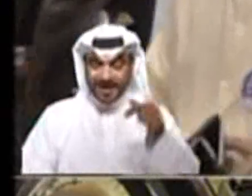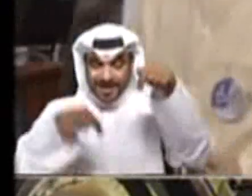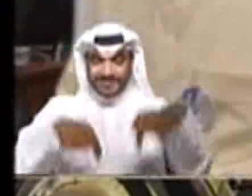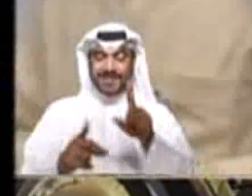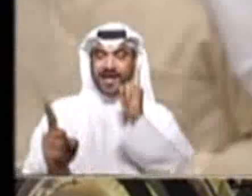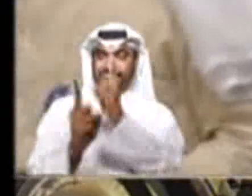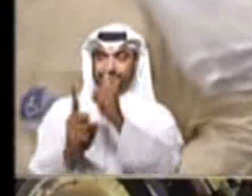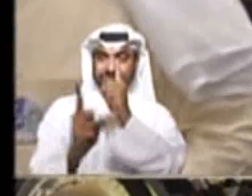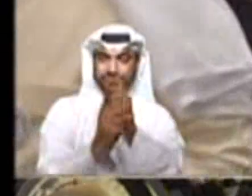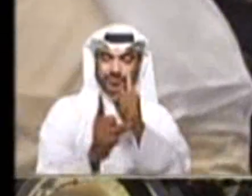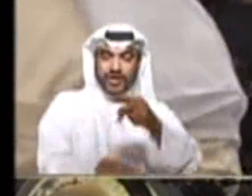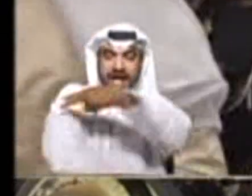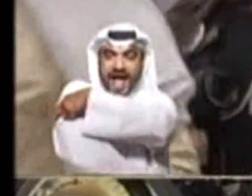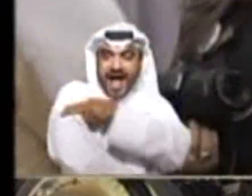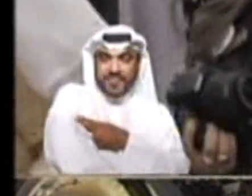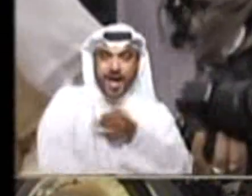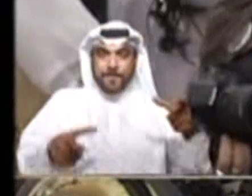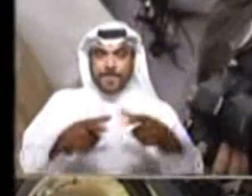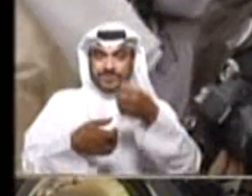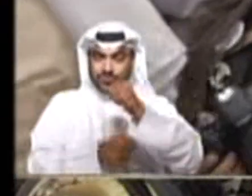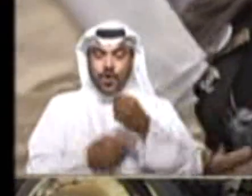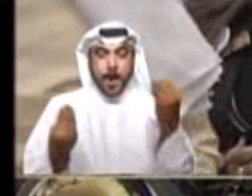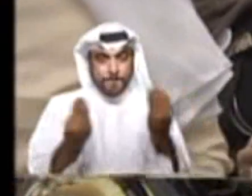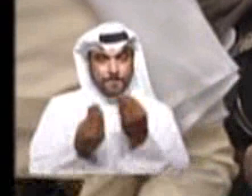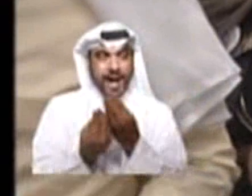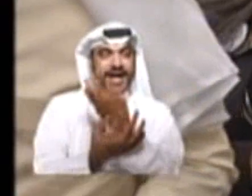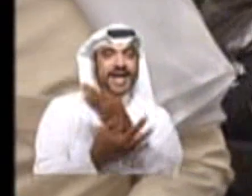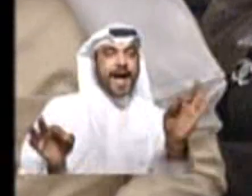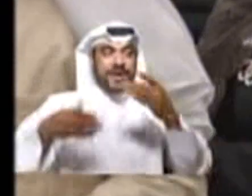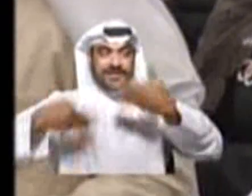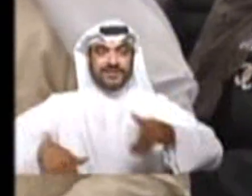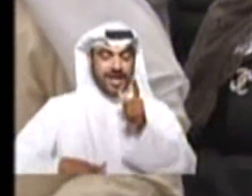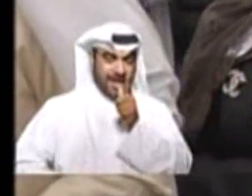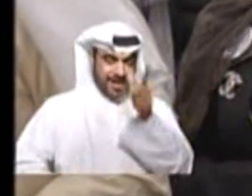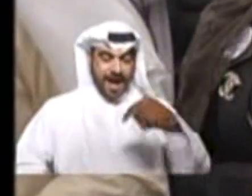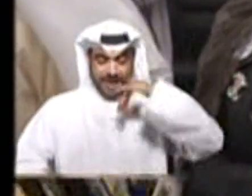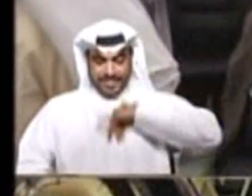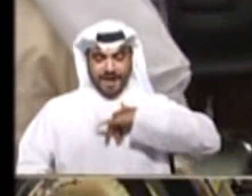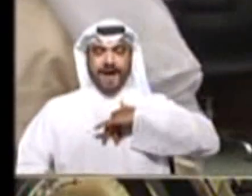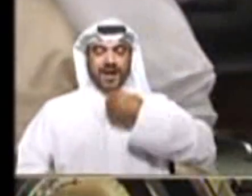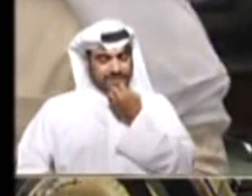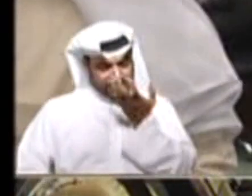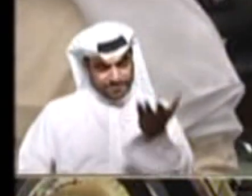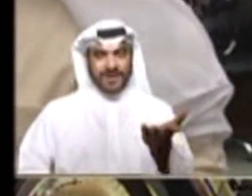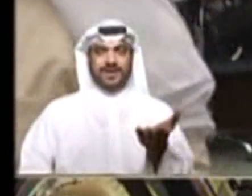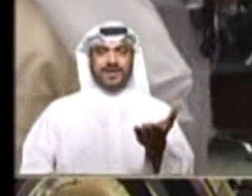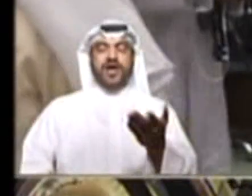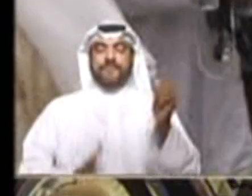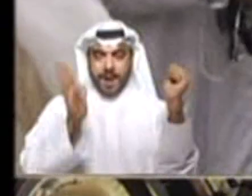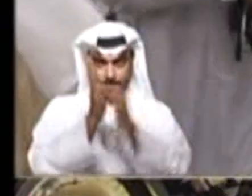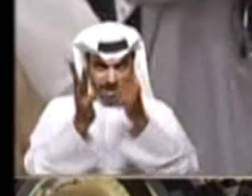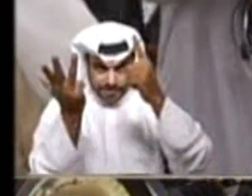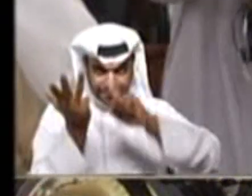اللقاء معاهم وجميع أبنائنا المعاقين، وكل واحد قال مشكلته اللي هي تتعلق